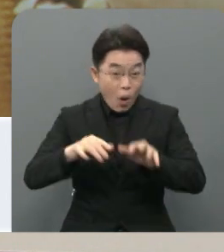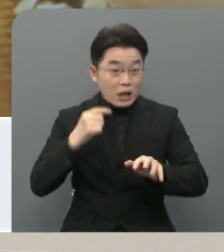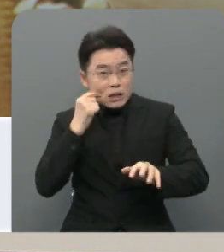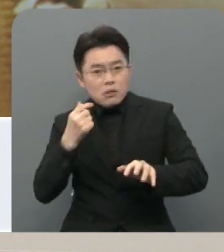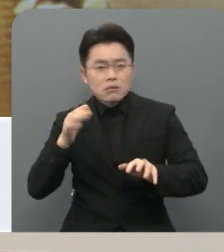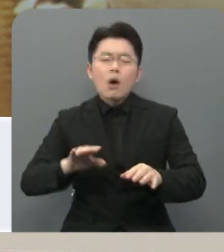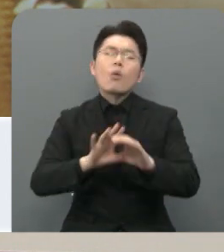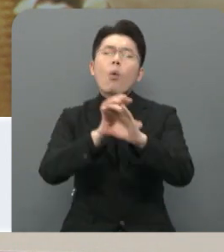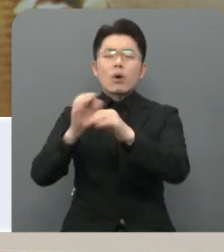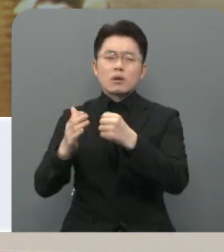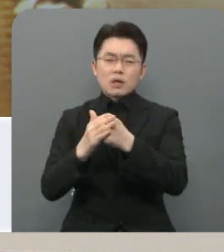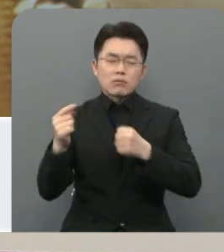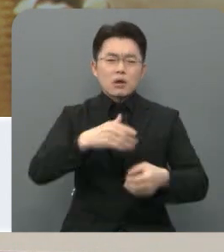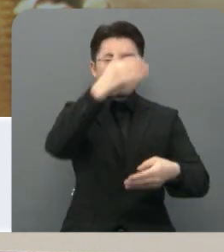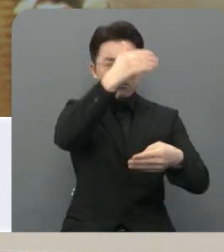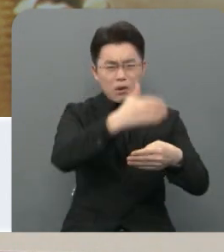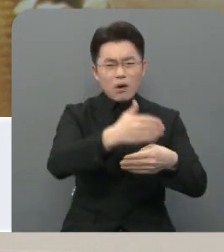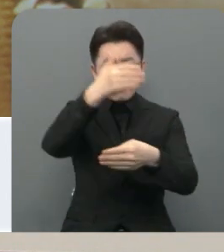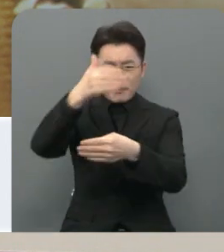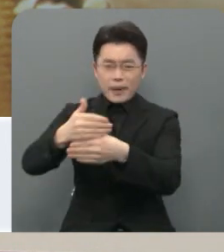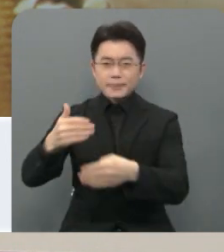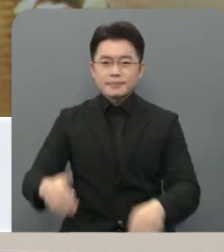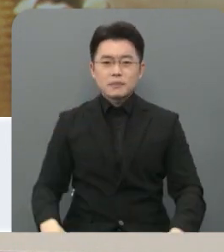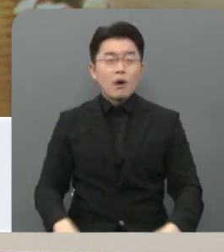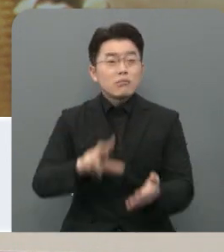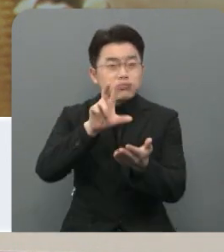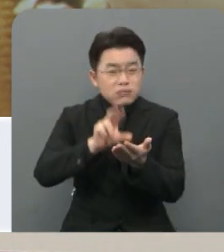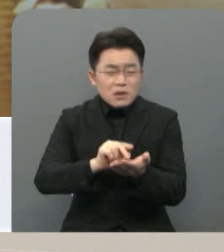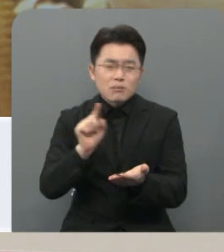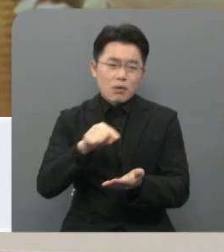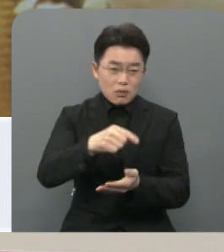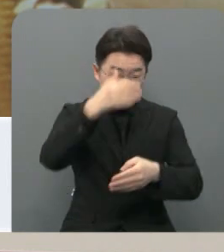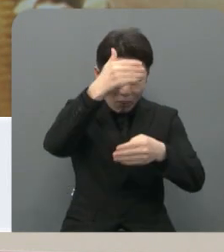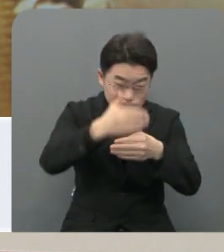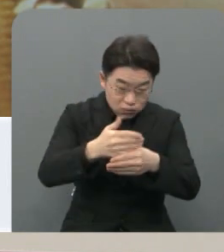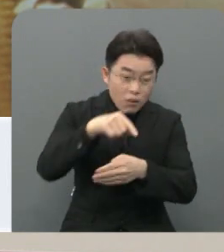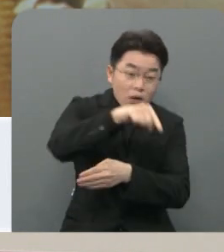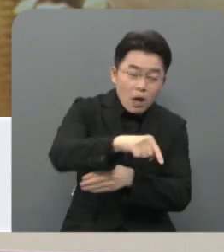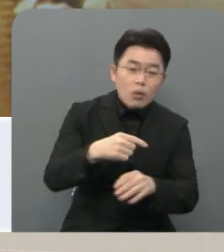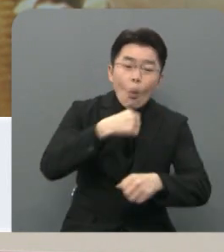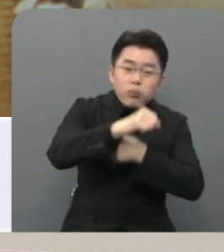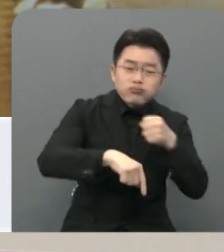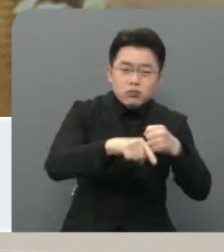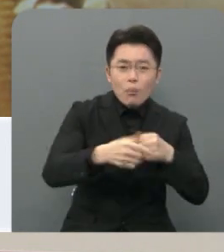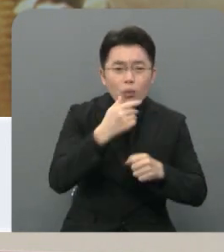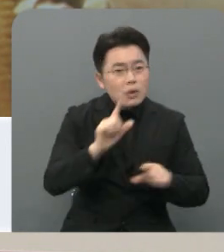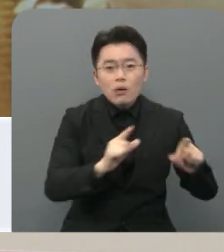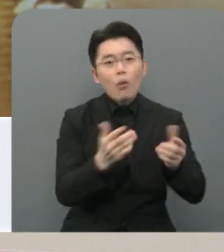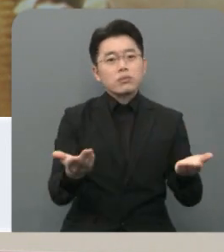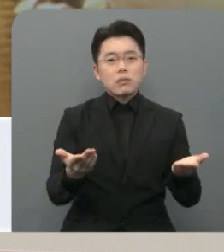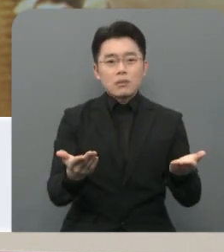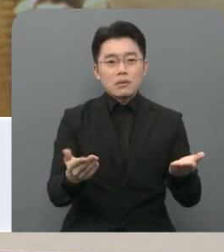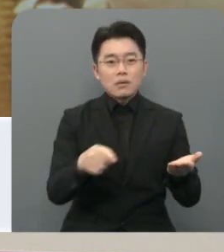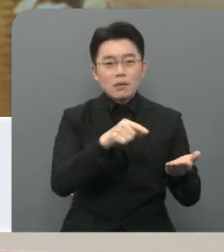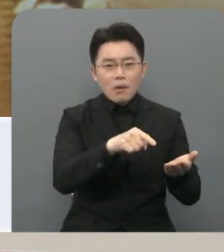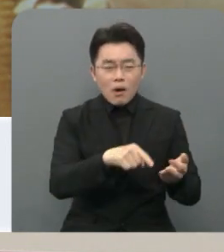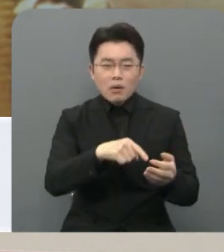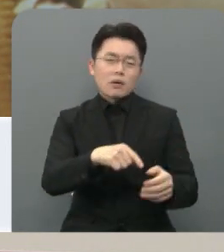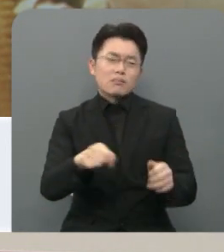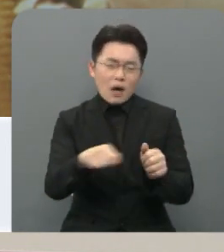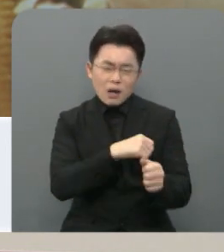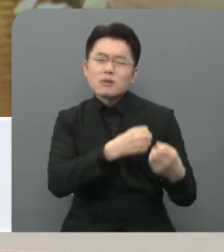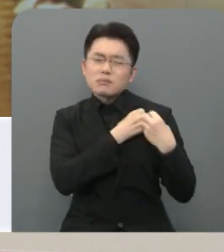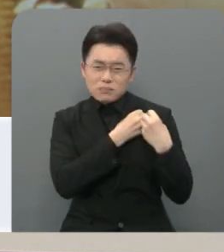코로나19 여파로 문을 닫는 곳이 늘고 있는데 문제는 그 안에 살던 동물들입니다. 취재를 해보니 역시 학대에